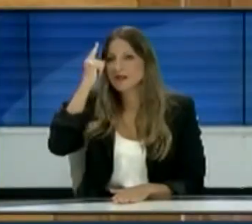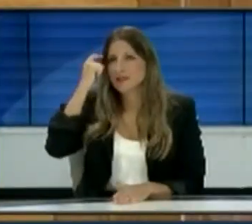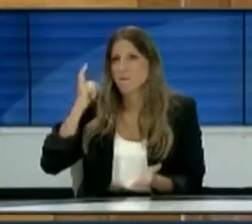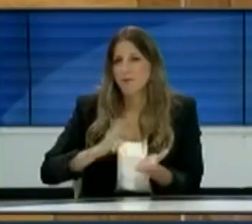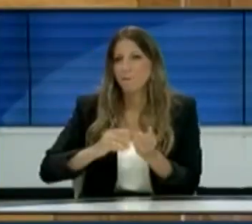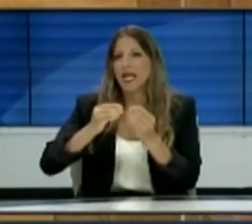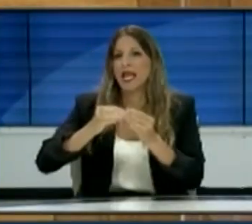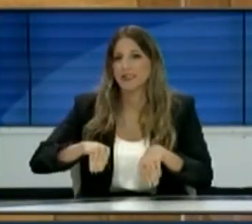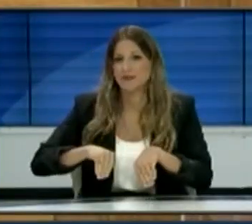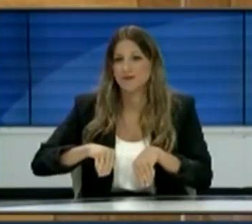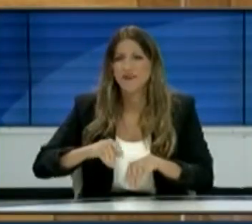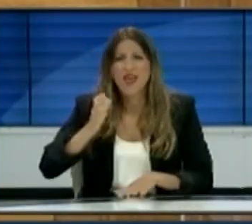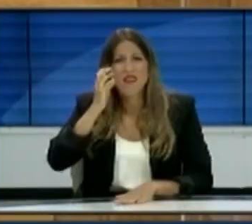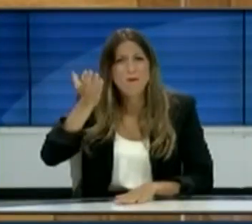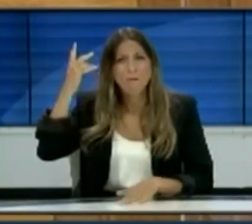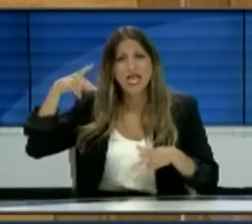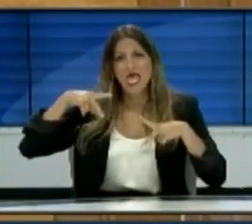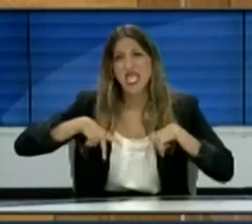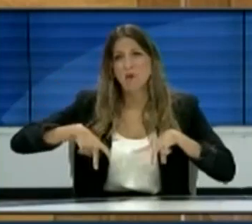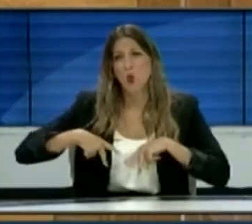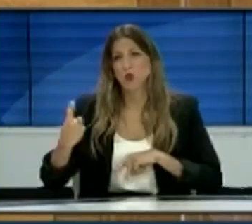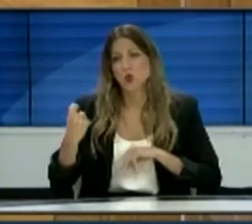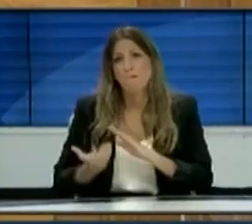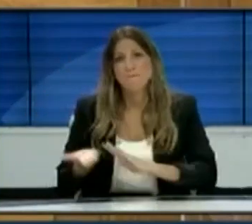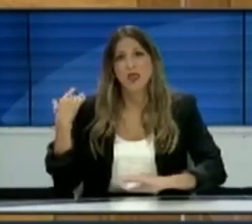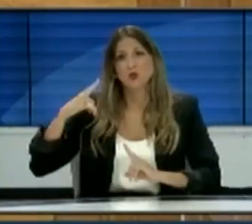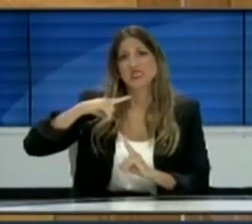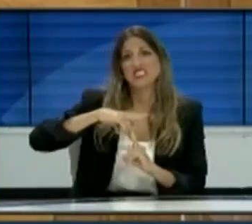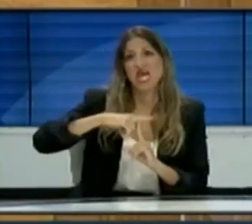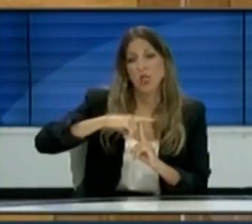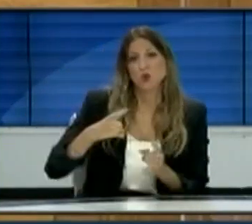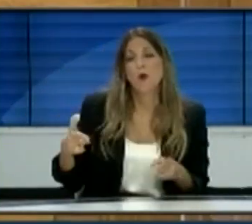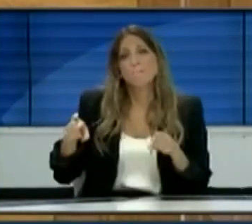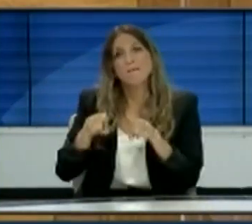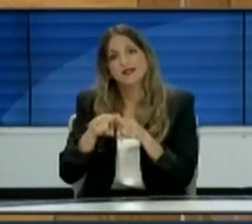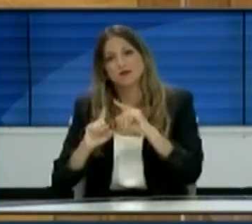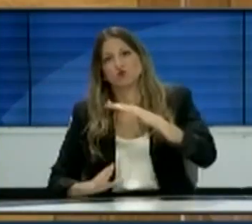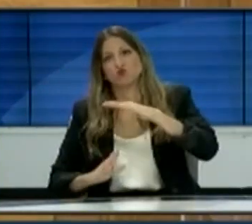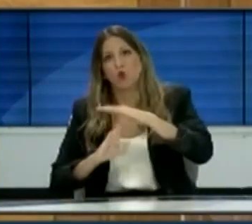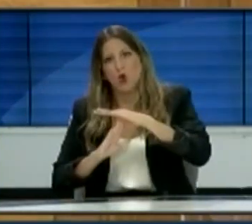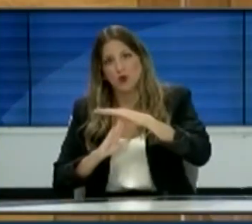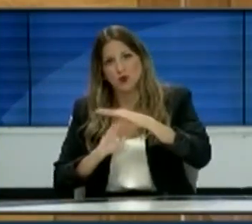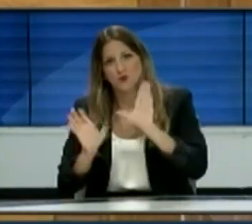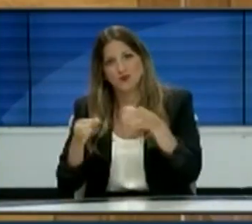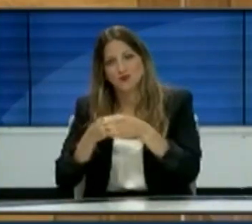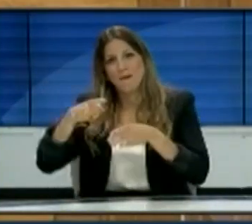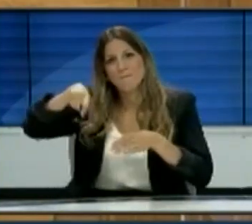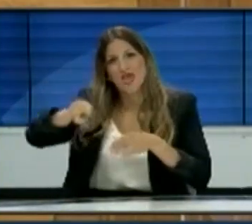ο κύριος Τσακαλώτος ζητά μαζί με τον κύριο Βαρουφάκη να επιστρέψουν μαζί στο προσκήνιο.